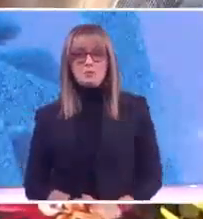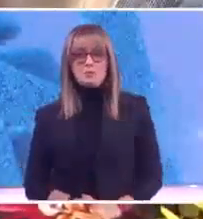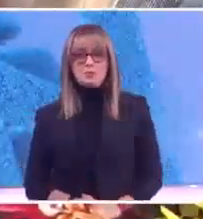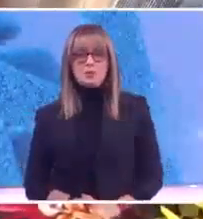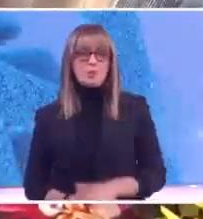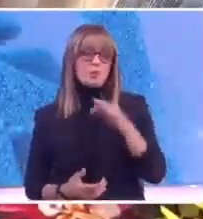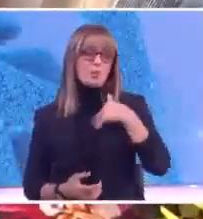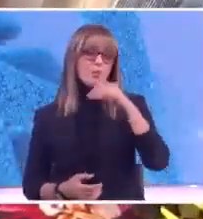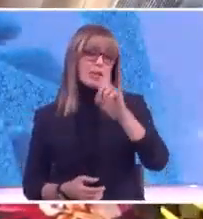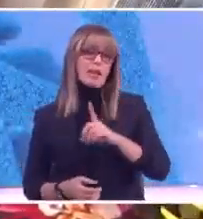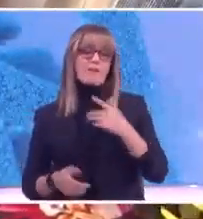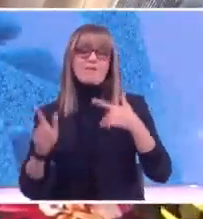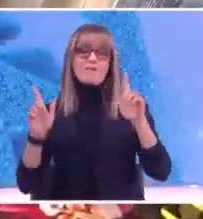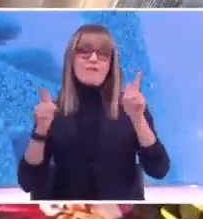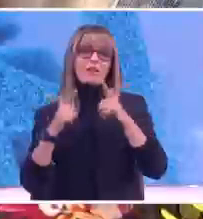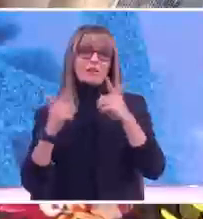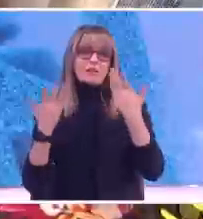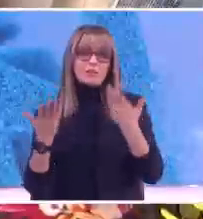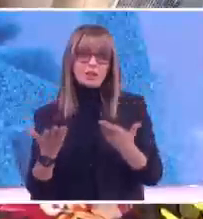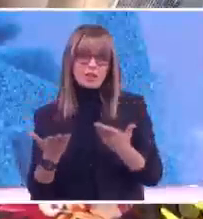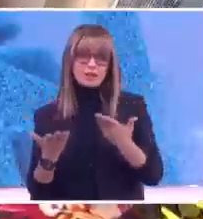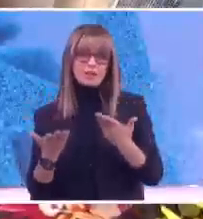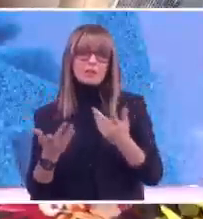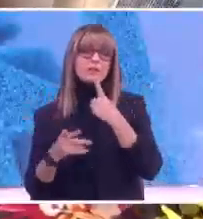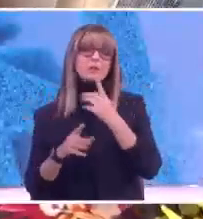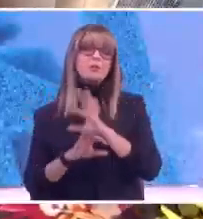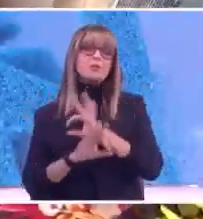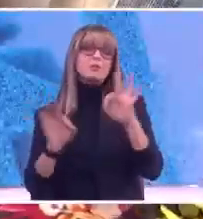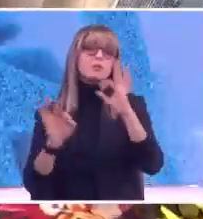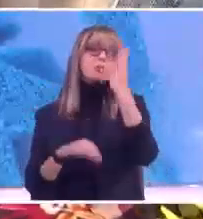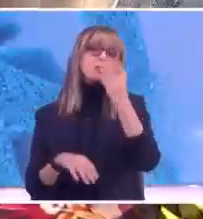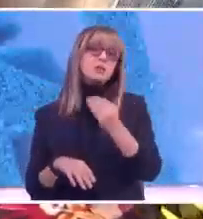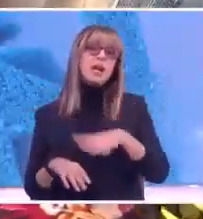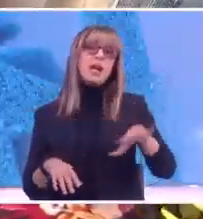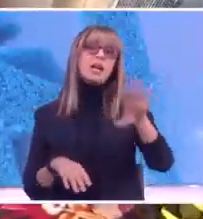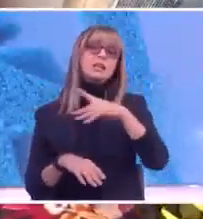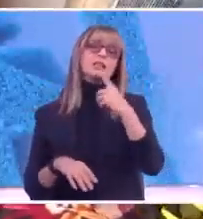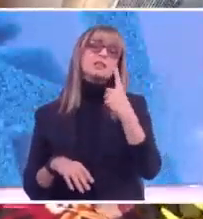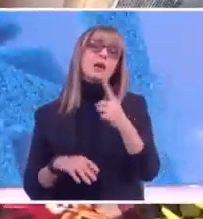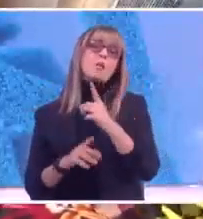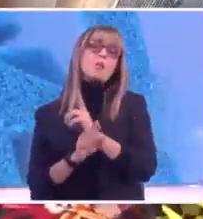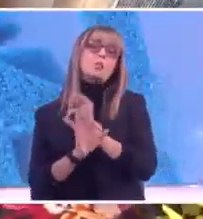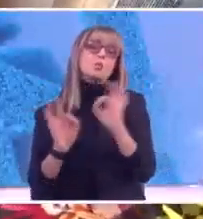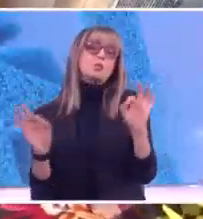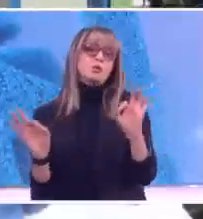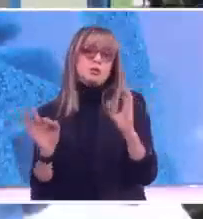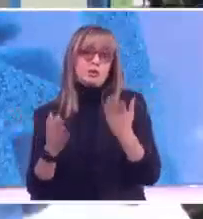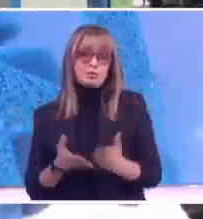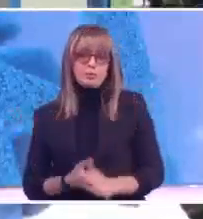Bu bizim ilk festivalimiz ve kesinlikle harika oldu. Her şey tek kelimeyle muhteşem.